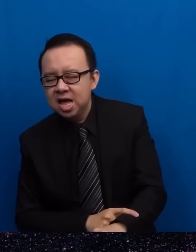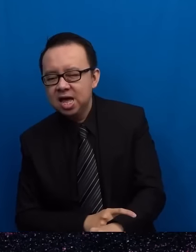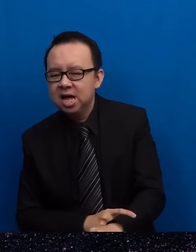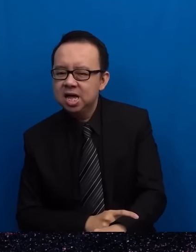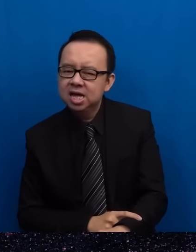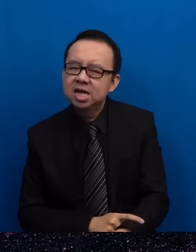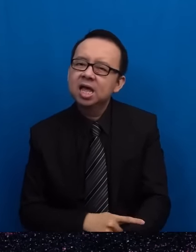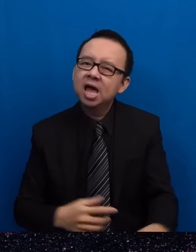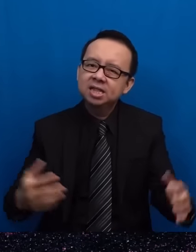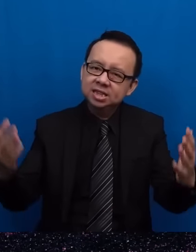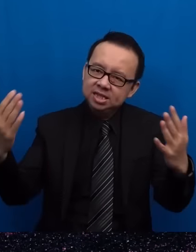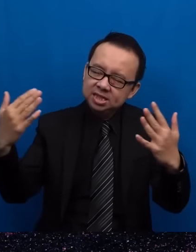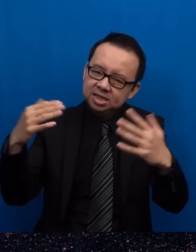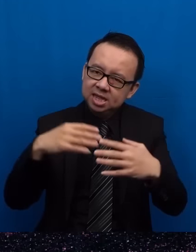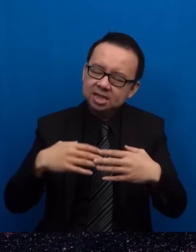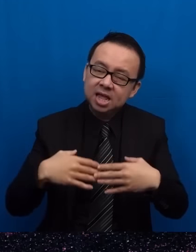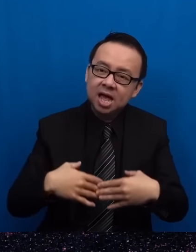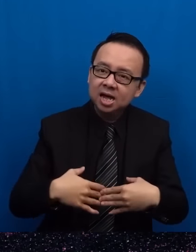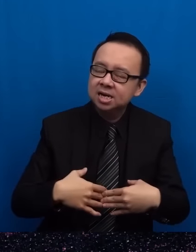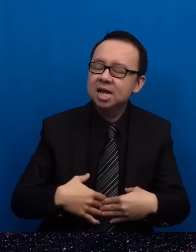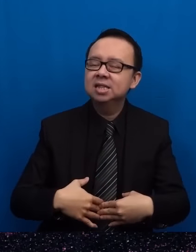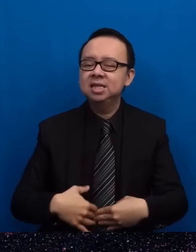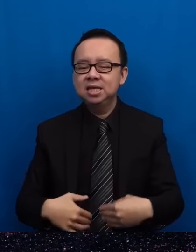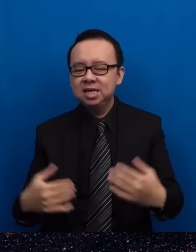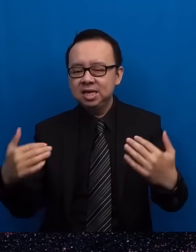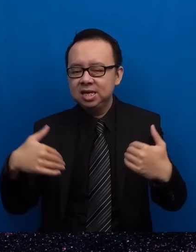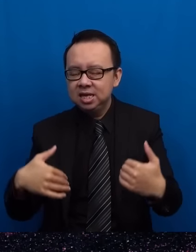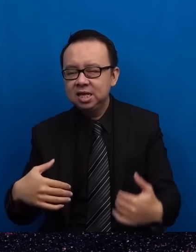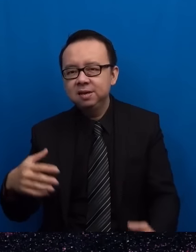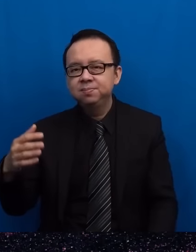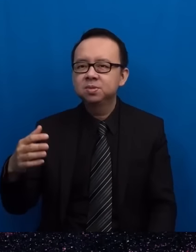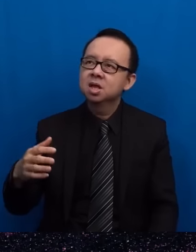Saatnya kan tiba nanti,